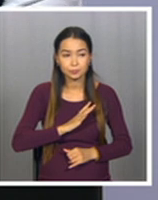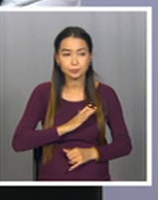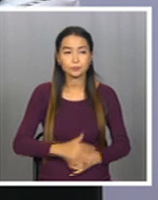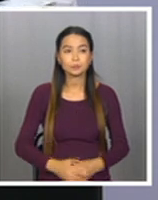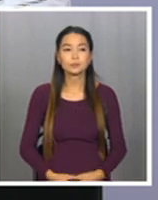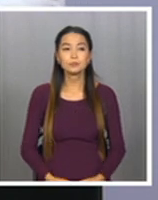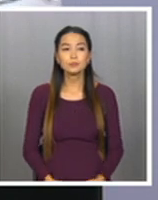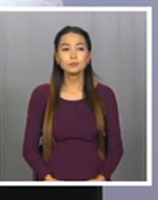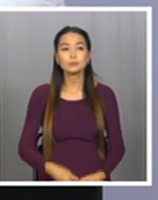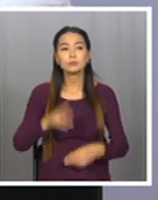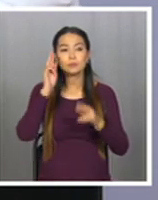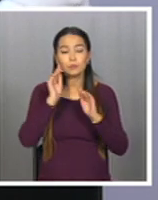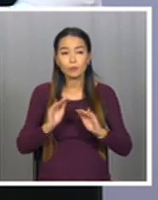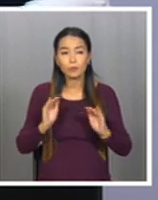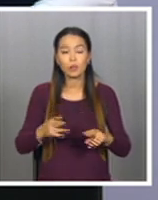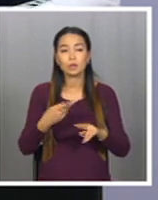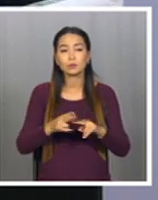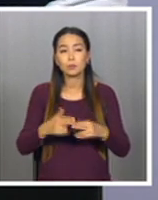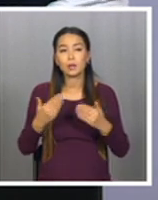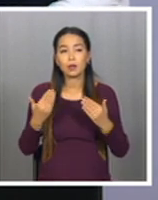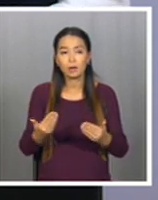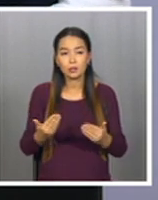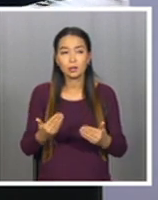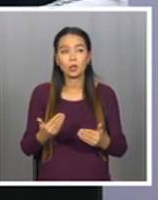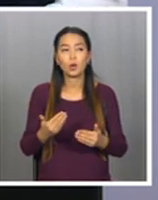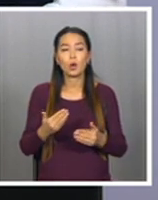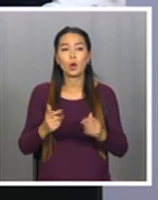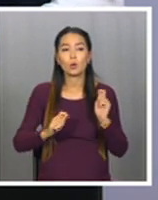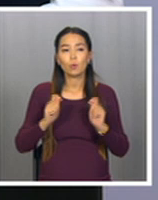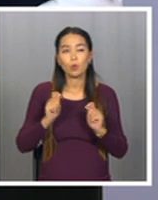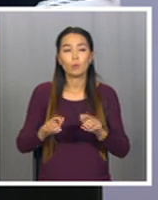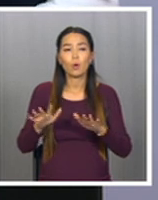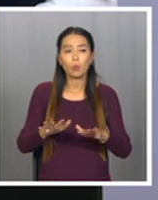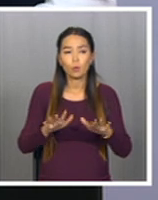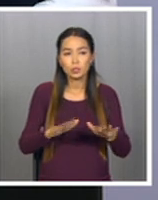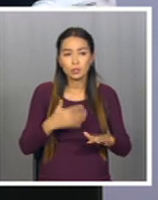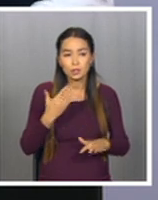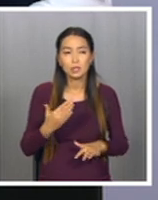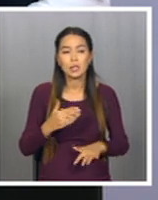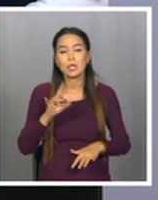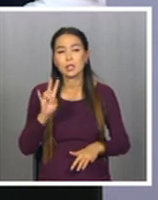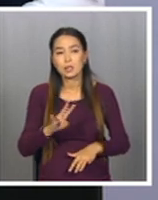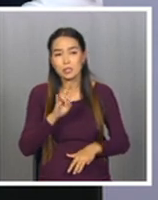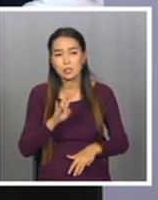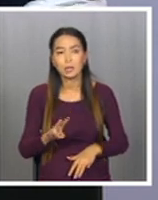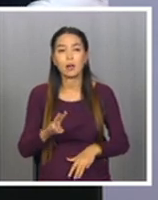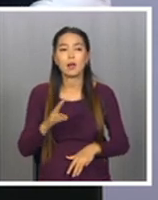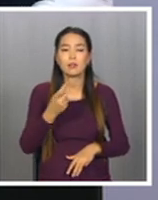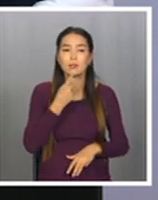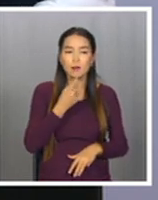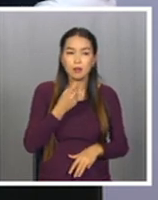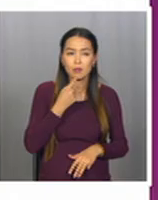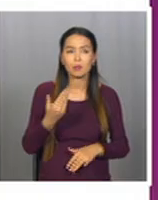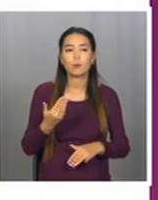Оқушылар, сонымен қатар көшпелілер отырықшылардан дін, тіл,